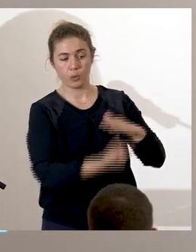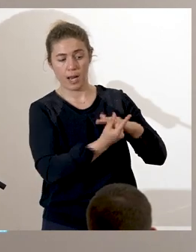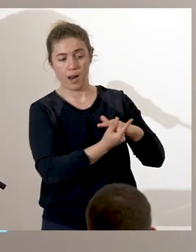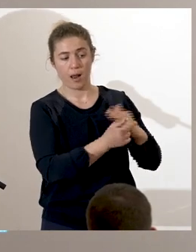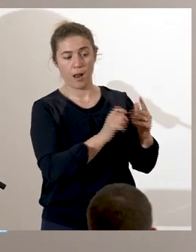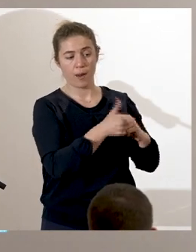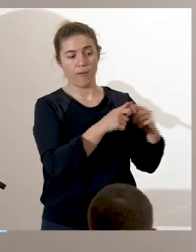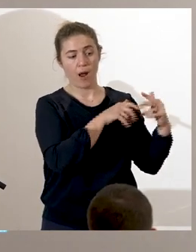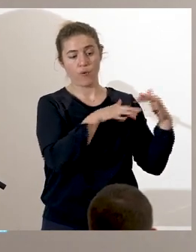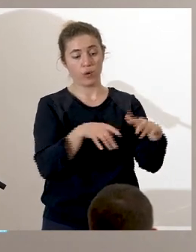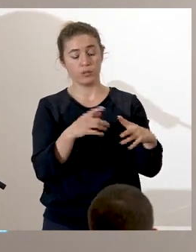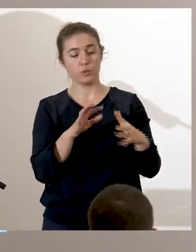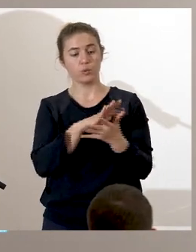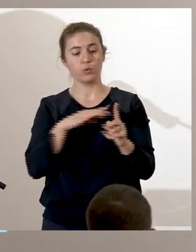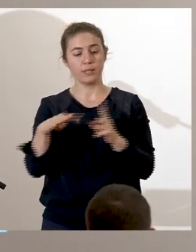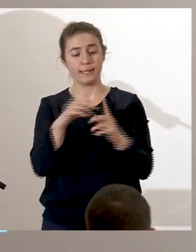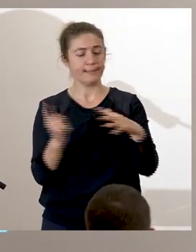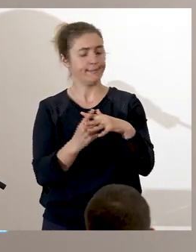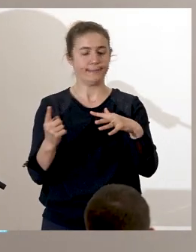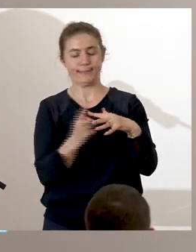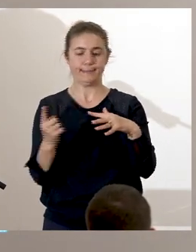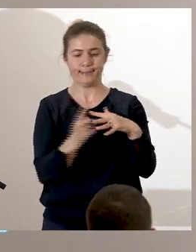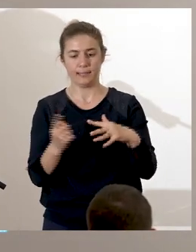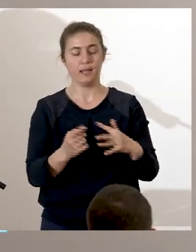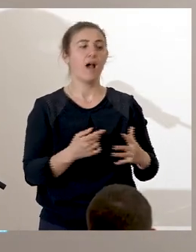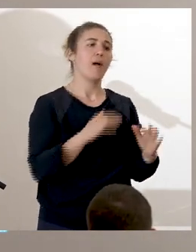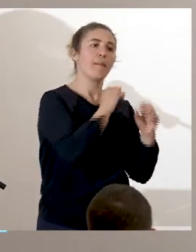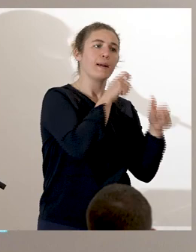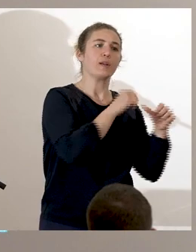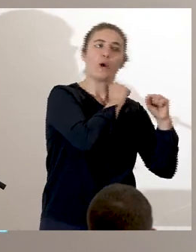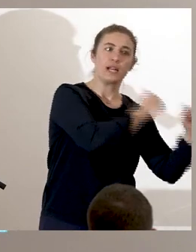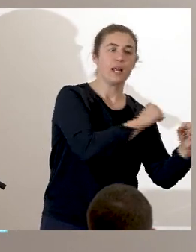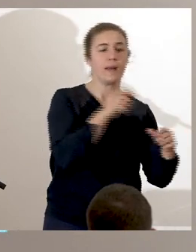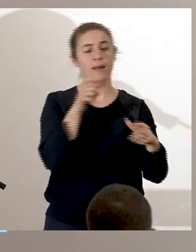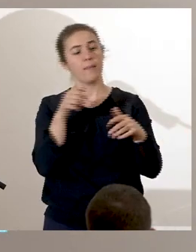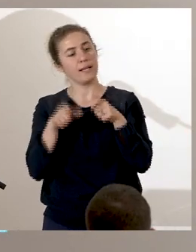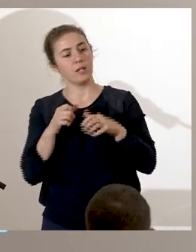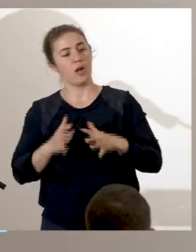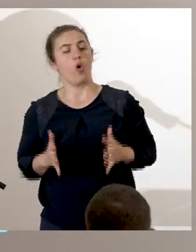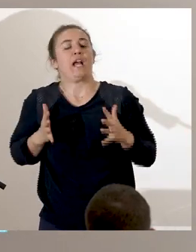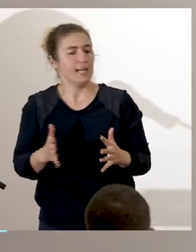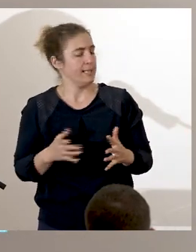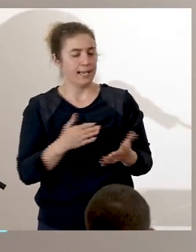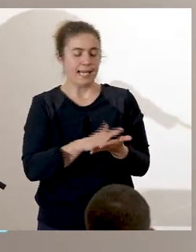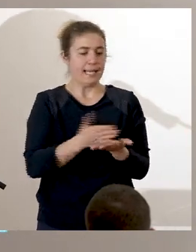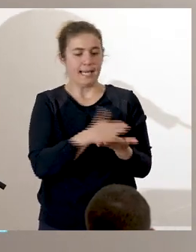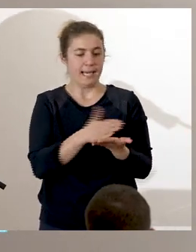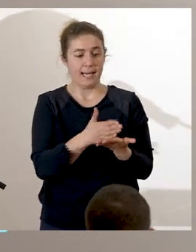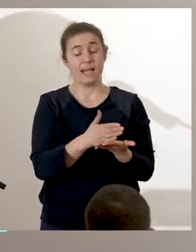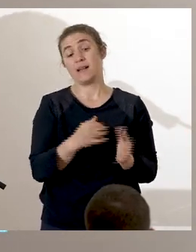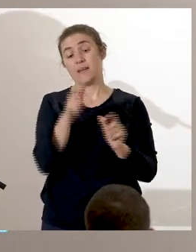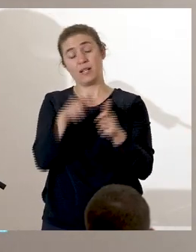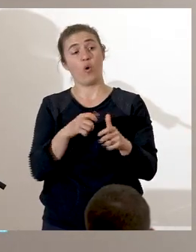sur son insertion sociale. La frontière entre engagé et esclave est d'autant plus perméable et fluctuante pour l'engagé d'origine africaine que